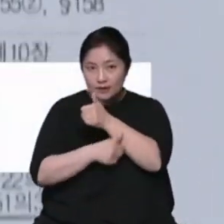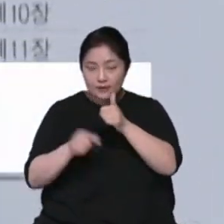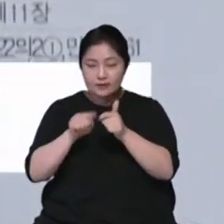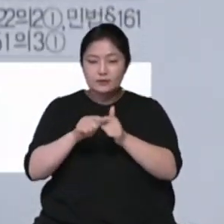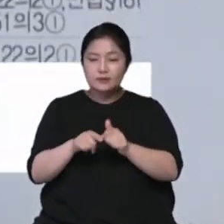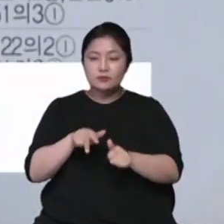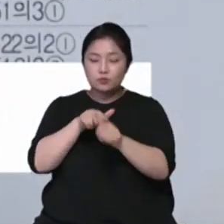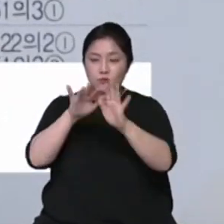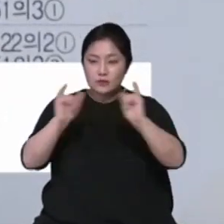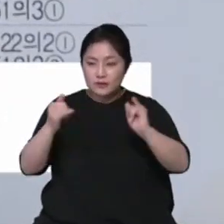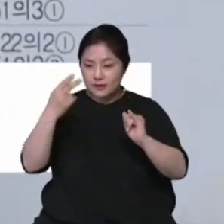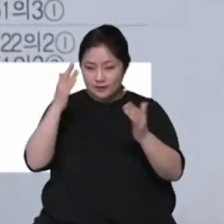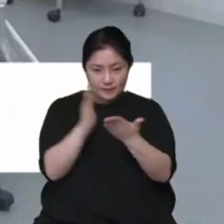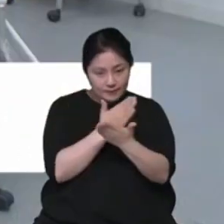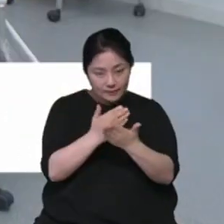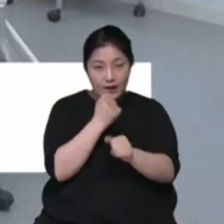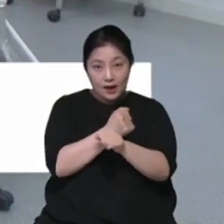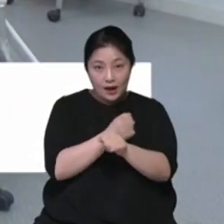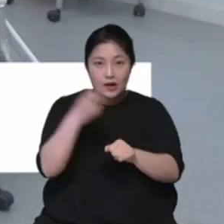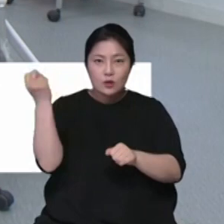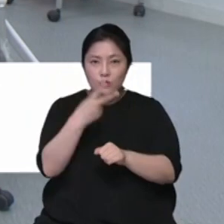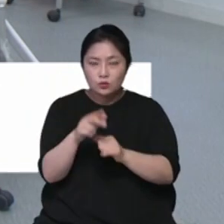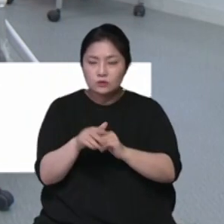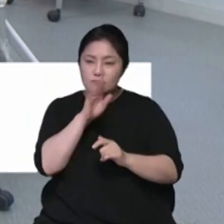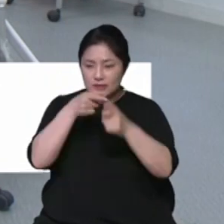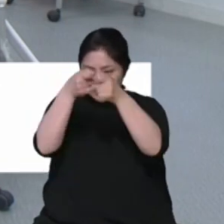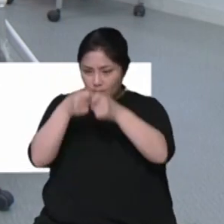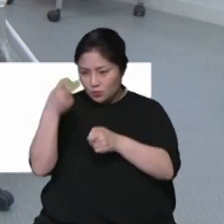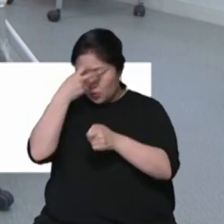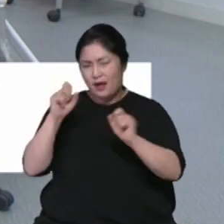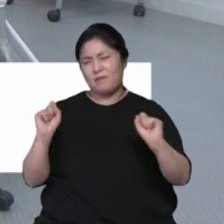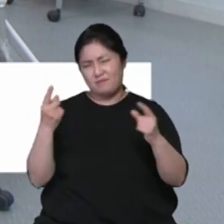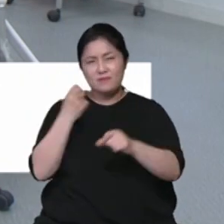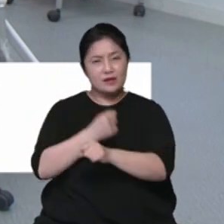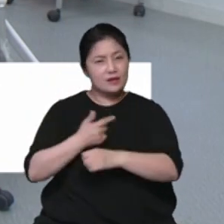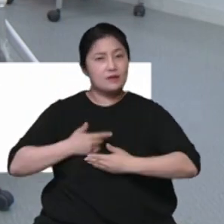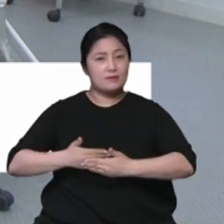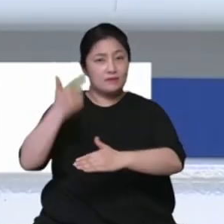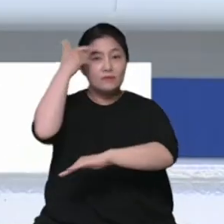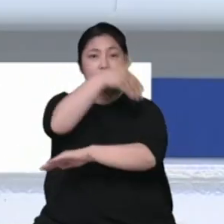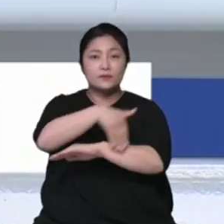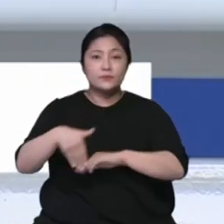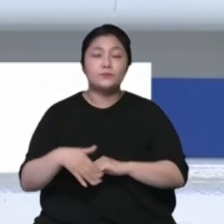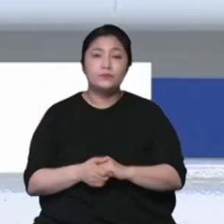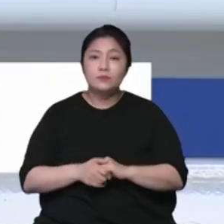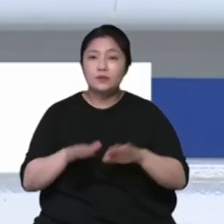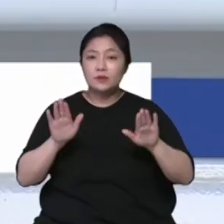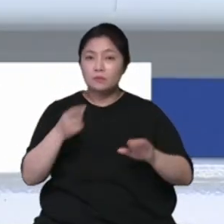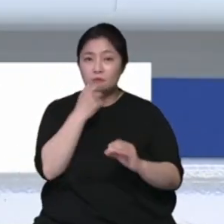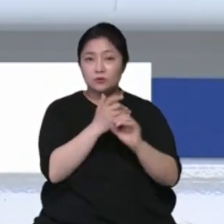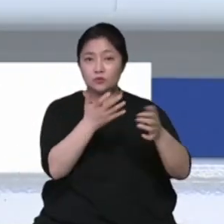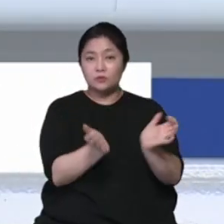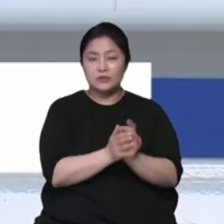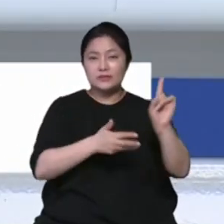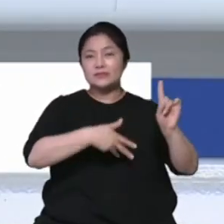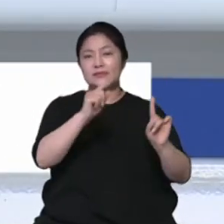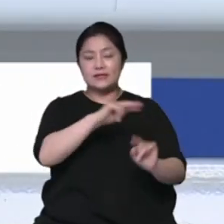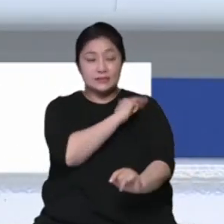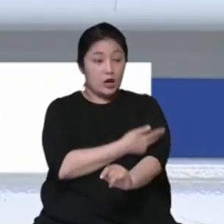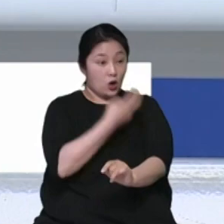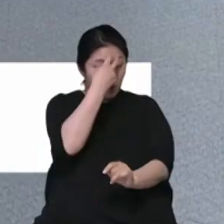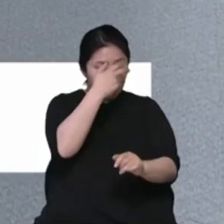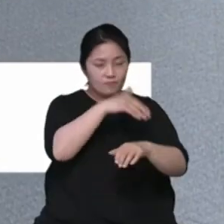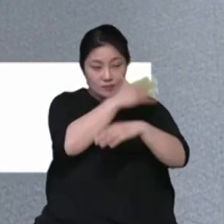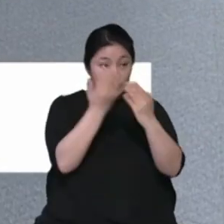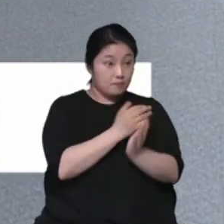경선 대상자 선정 작업과 함께 후보자 정밀 심사도 함께 진행하게 됩니다. 현재 민주당의 1차 자격